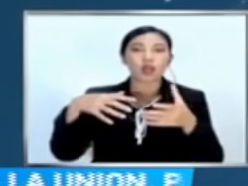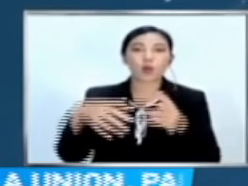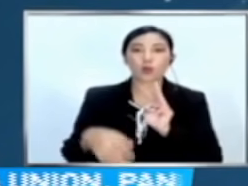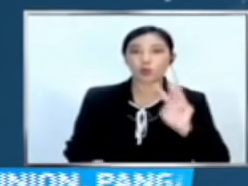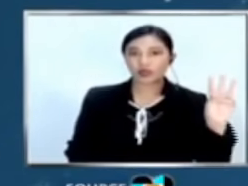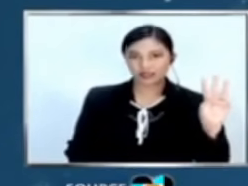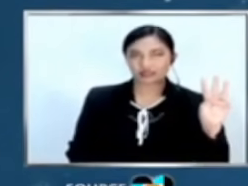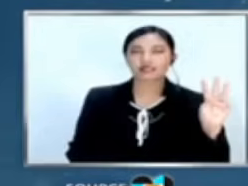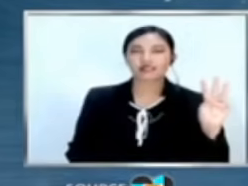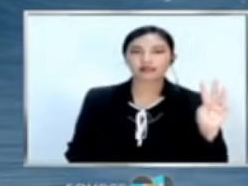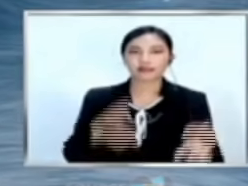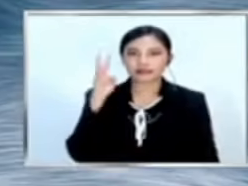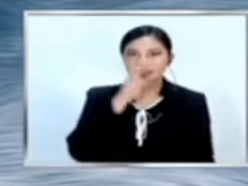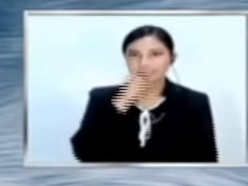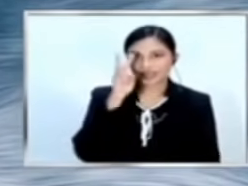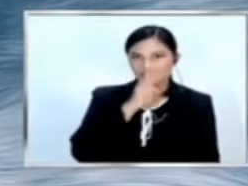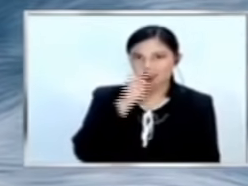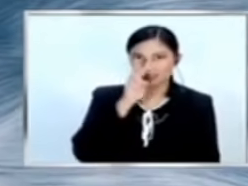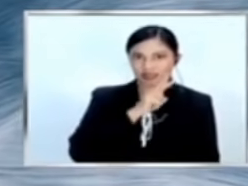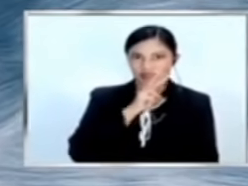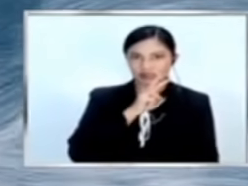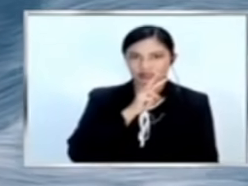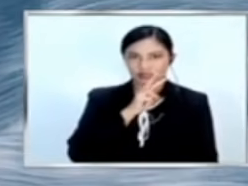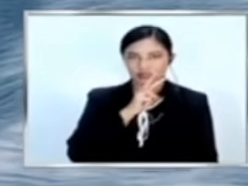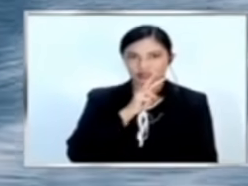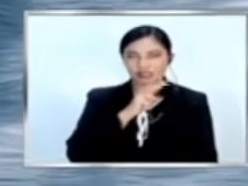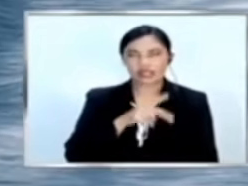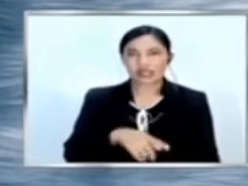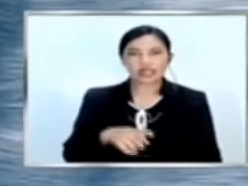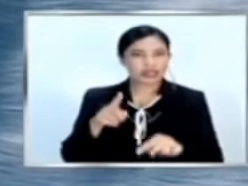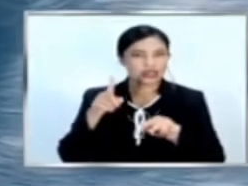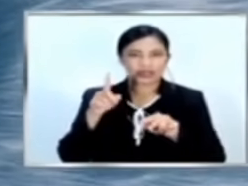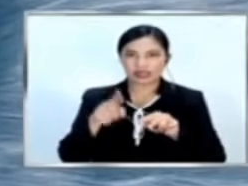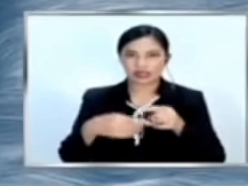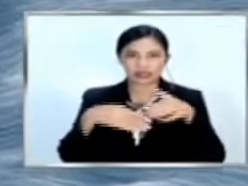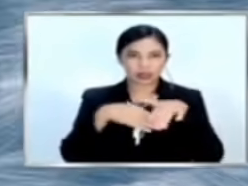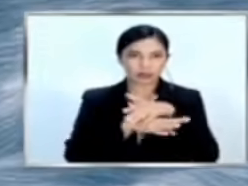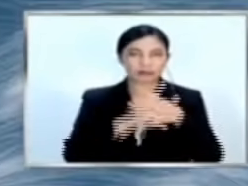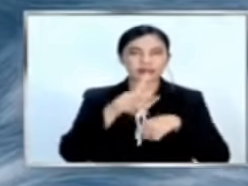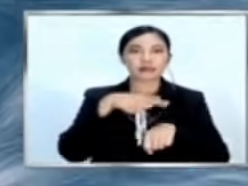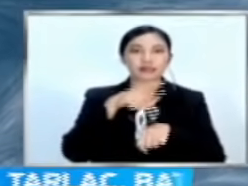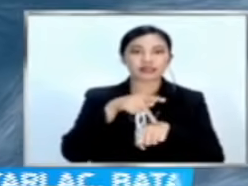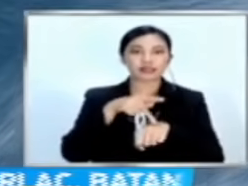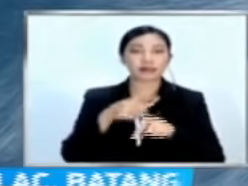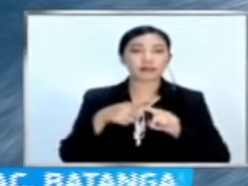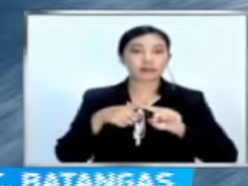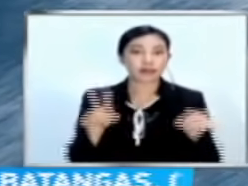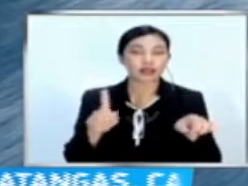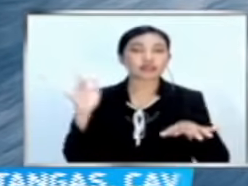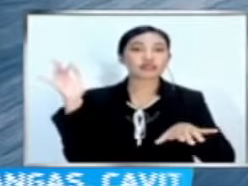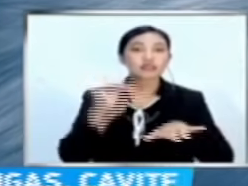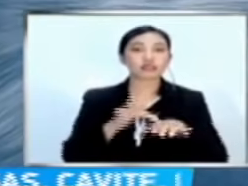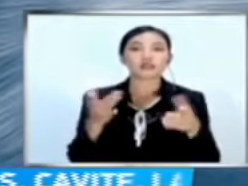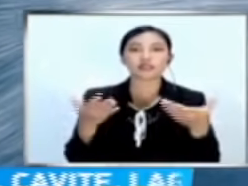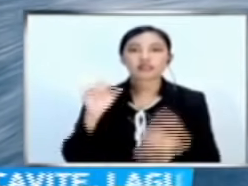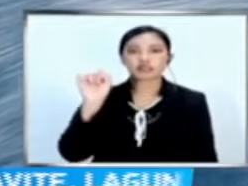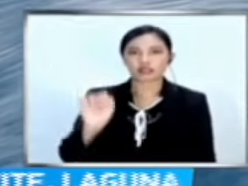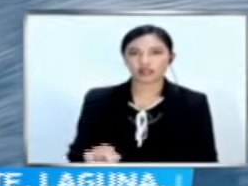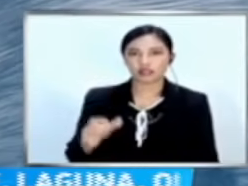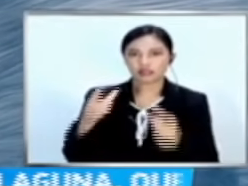per hour. Mababa po ang tsansa nitong pumasok sa PAR. Sa halip, tutumbukin ito ang Southern Japan sa mga susunod na